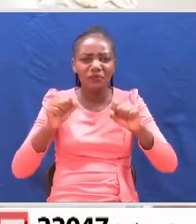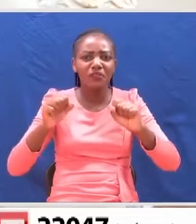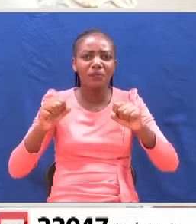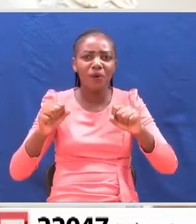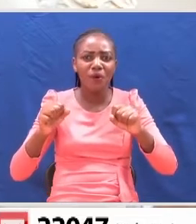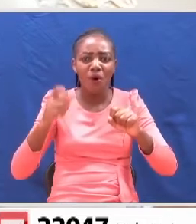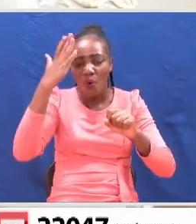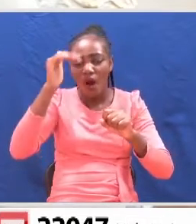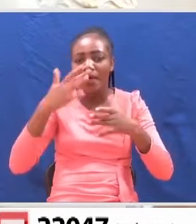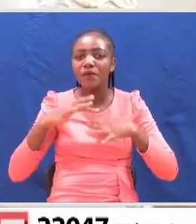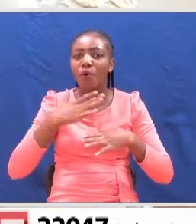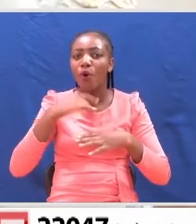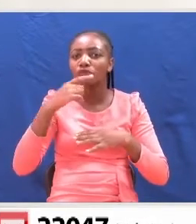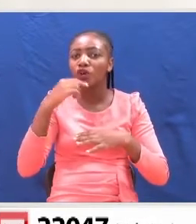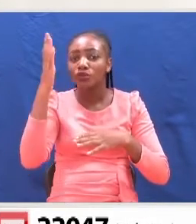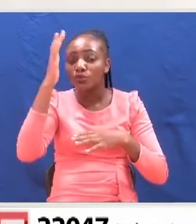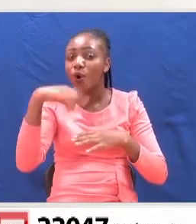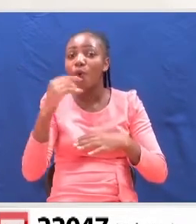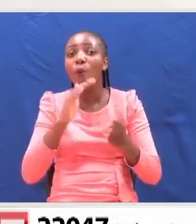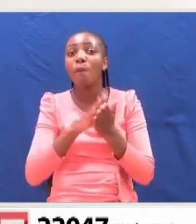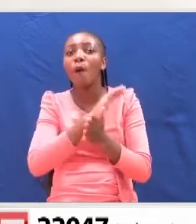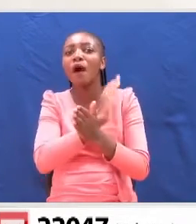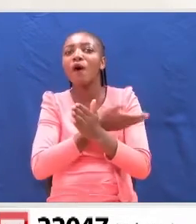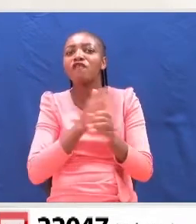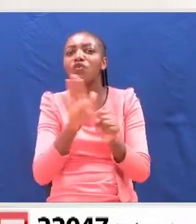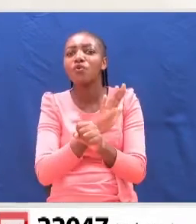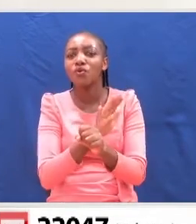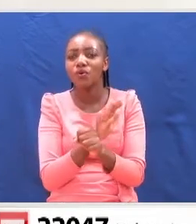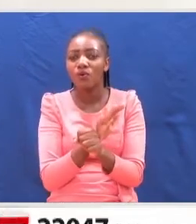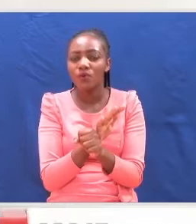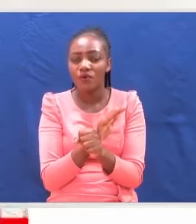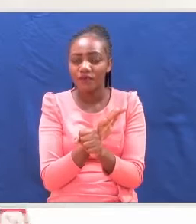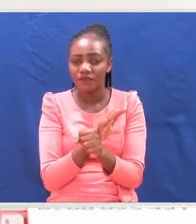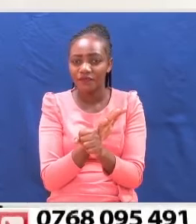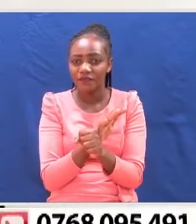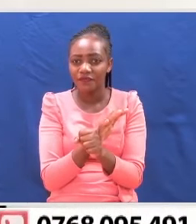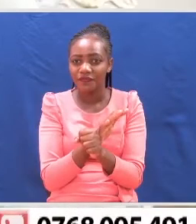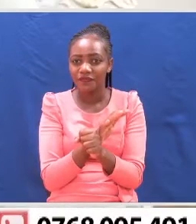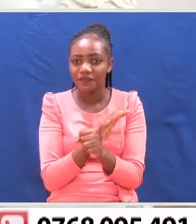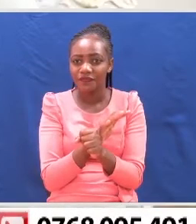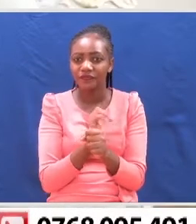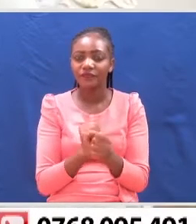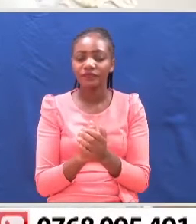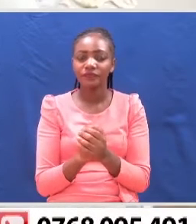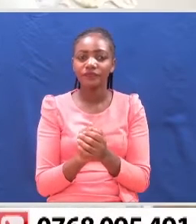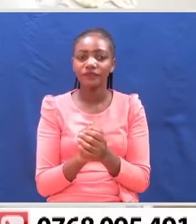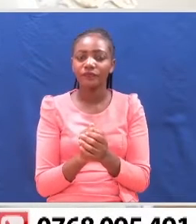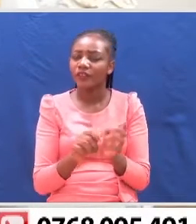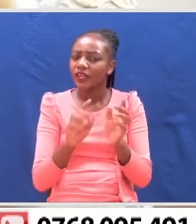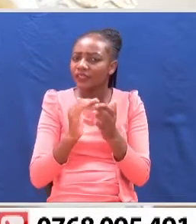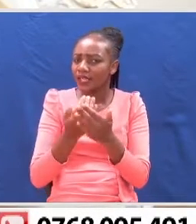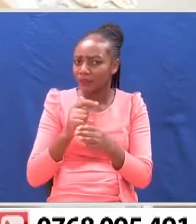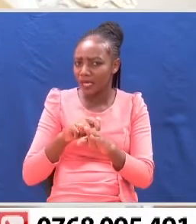ndiye mama, ama mtoto mkubwa ni yupi, mdogo ni yupi. Hiyo ikiwa inakuwa ni rahisi kusort out maswala haya. Nyakati